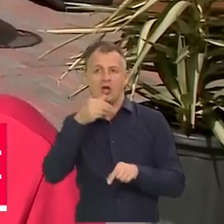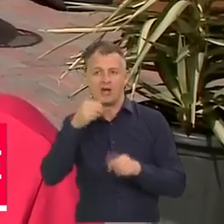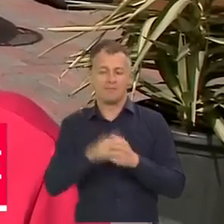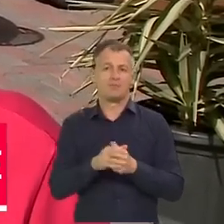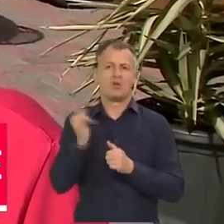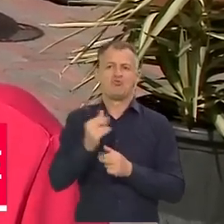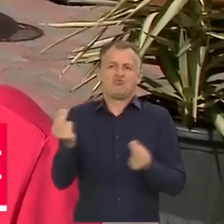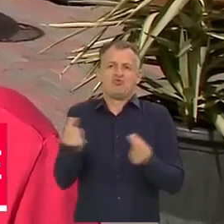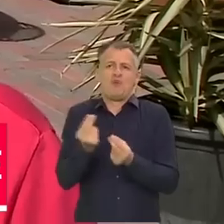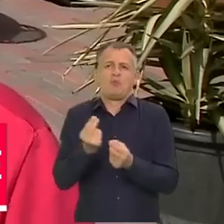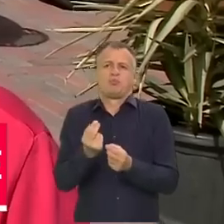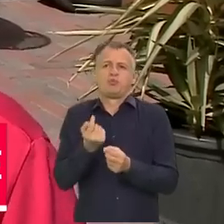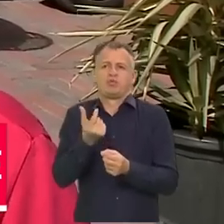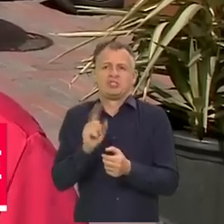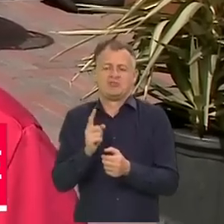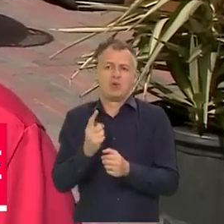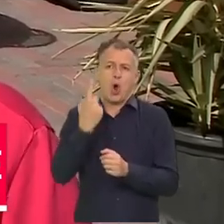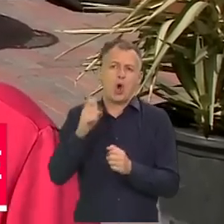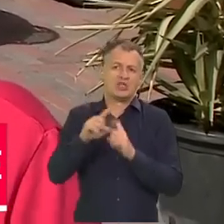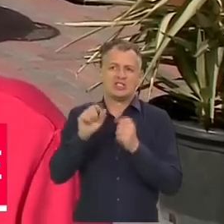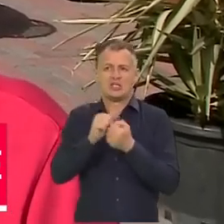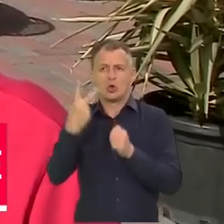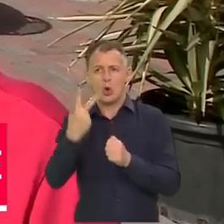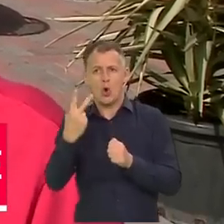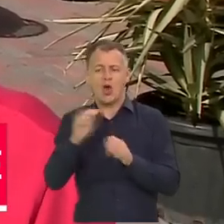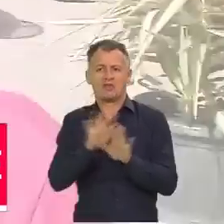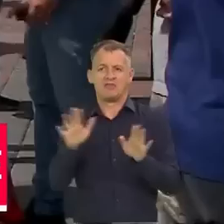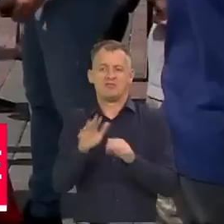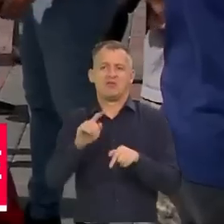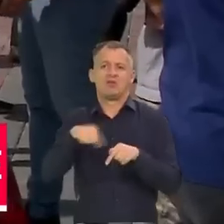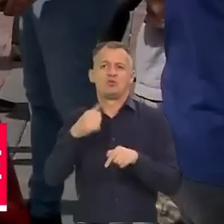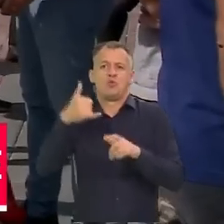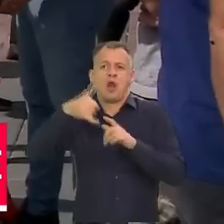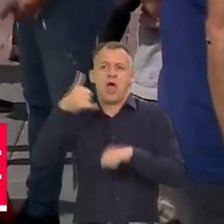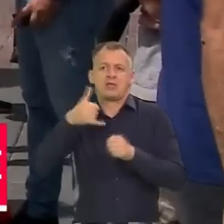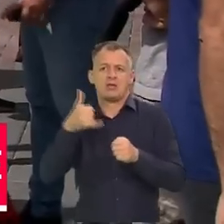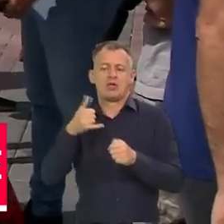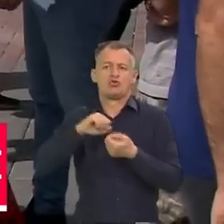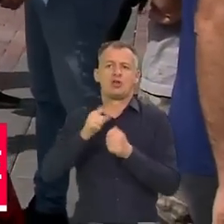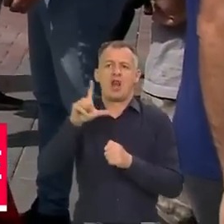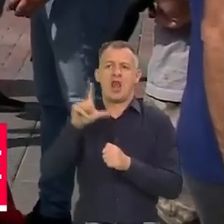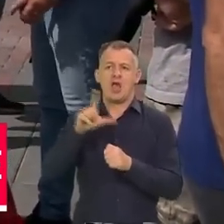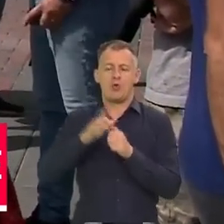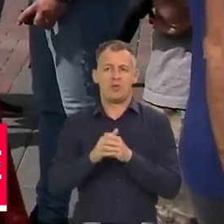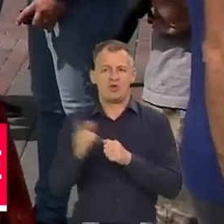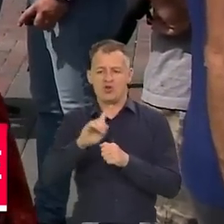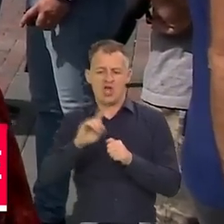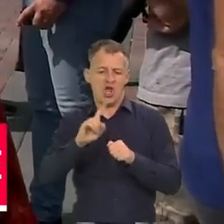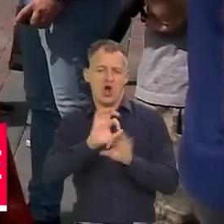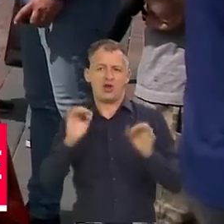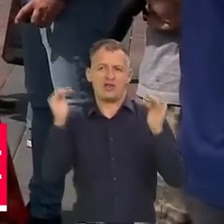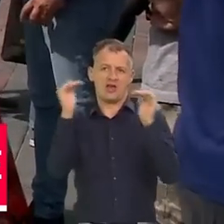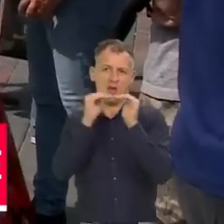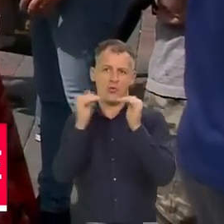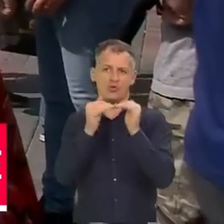săptămână, atât. O zi, două, restul, lactate, legume. Nu este corect raportul între salarii și